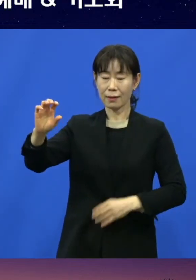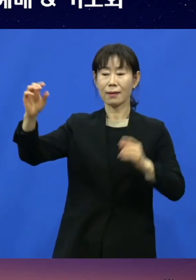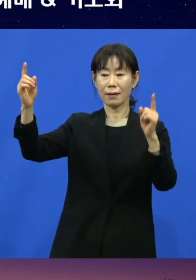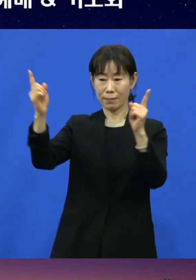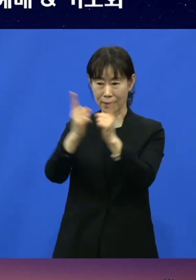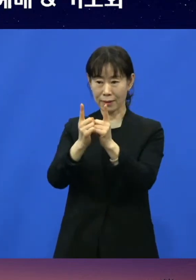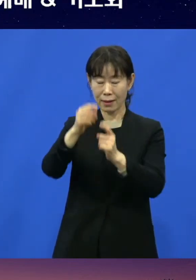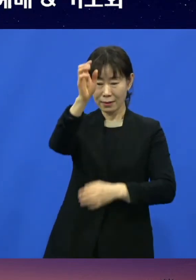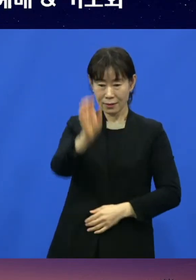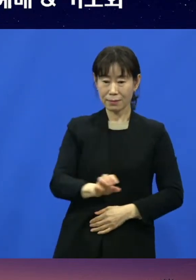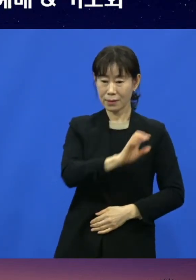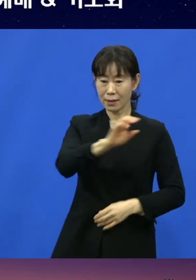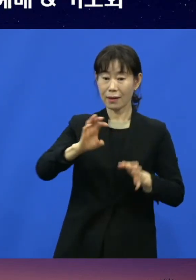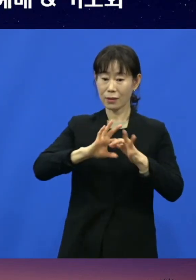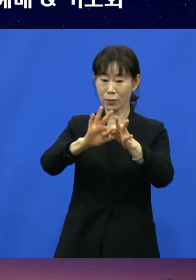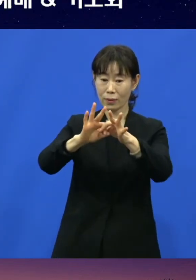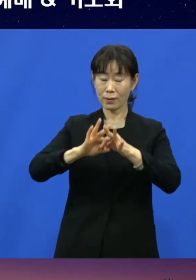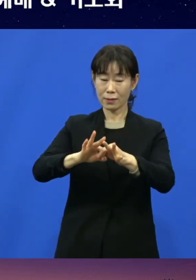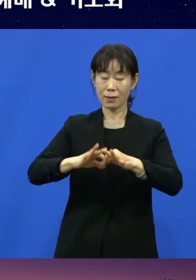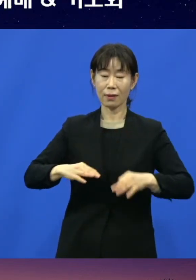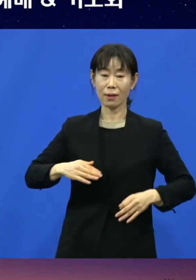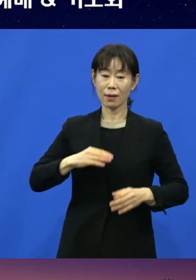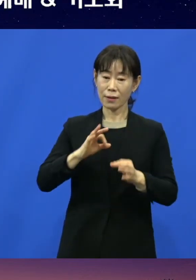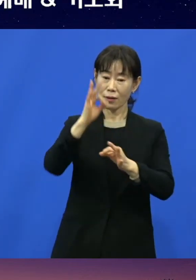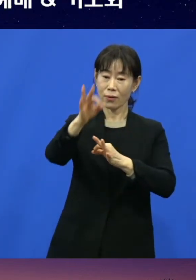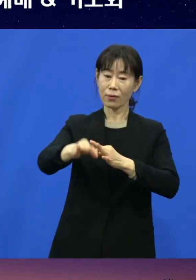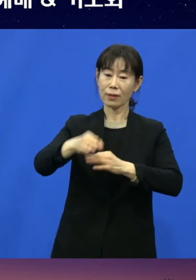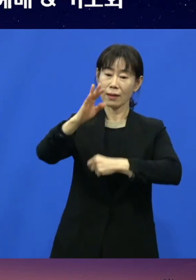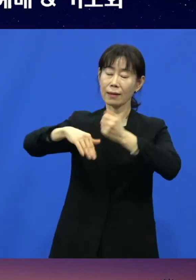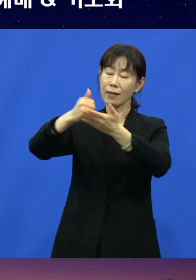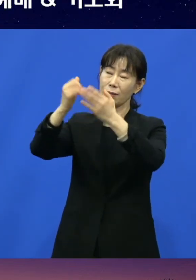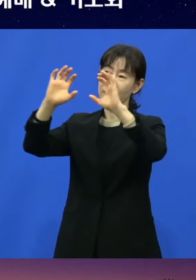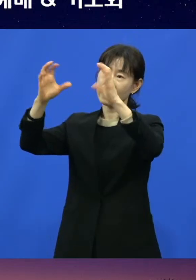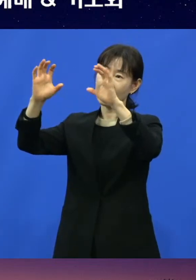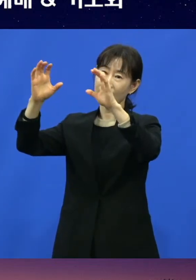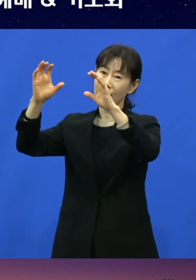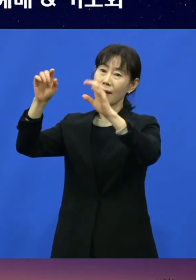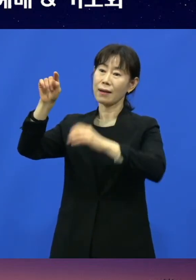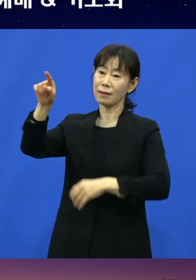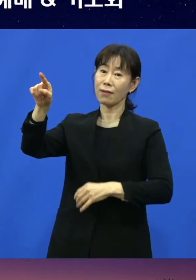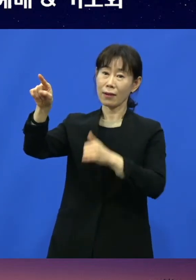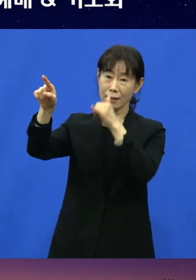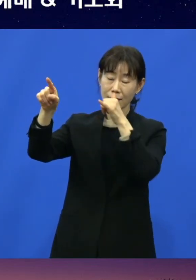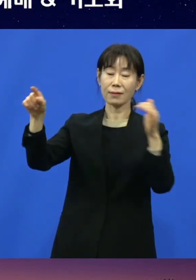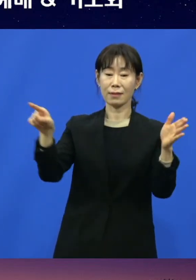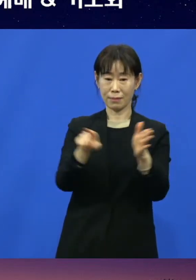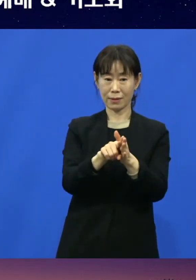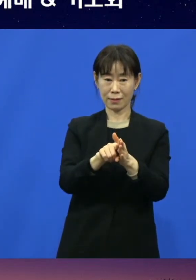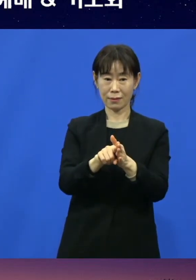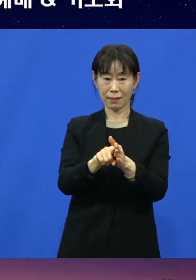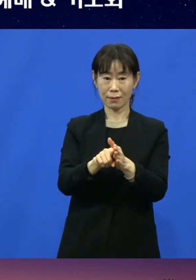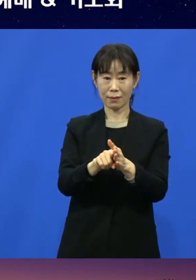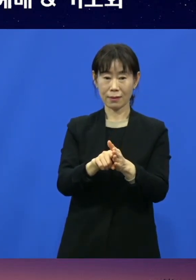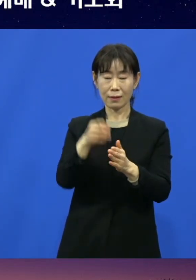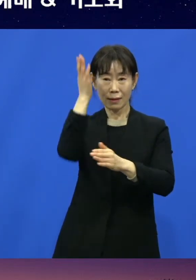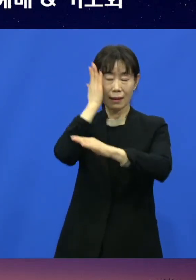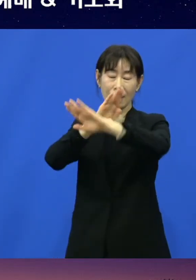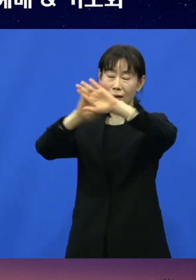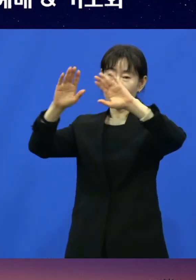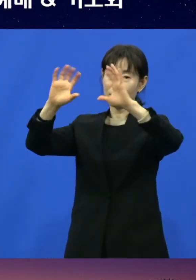우리에게 주어지는 영원한 하나님의 나라 천국인 줄로 믿습니다. 그 나라에 눈을